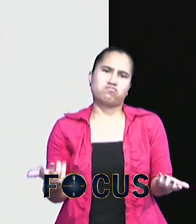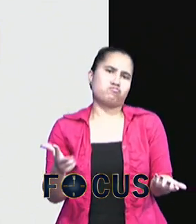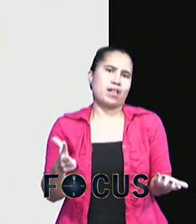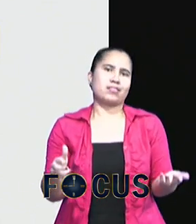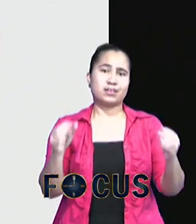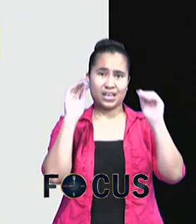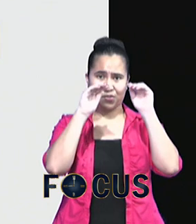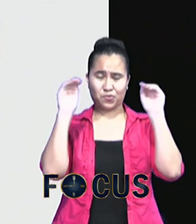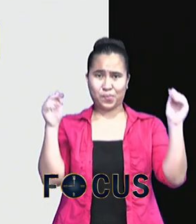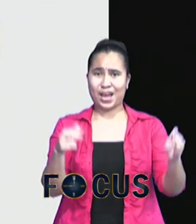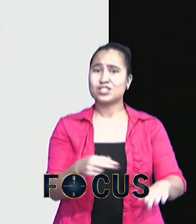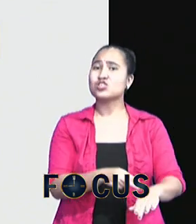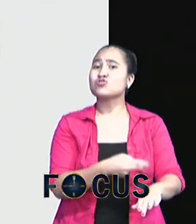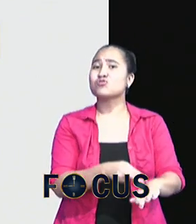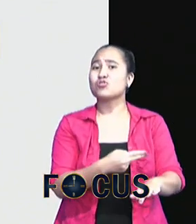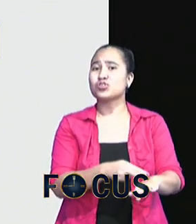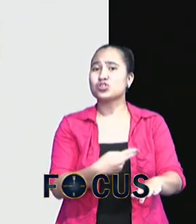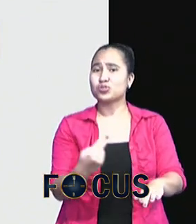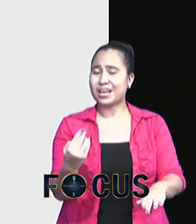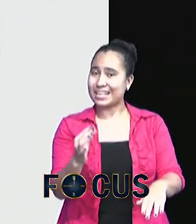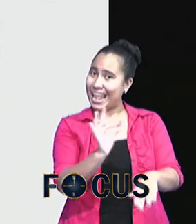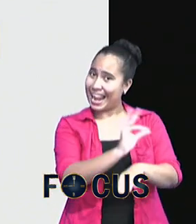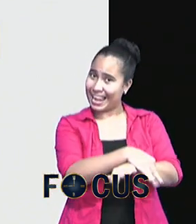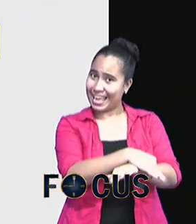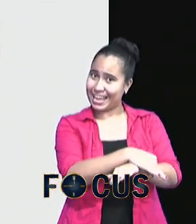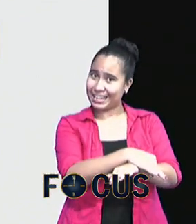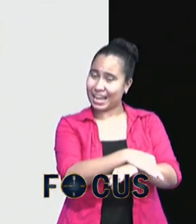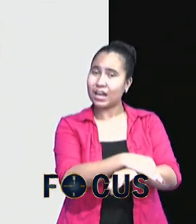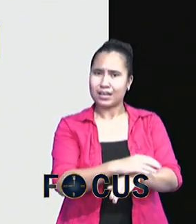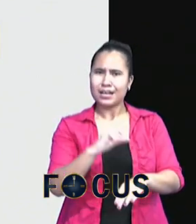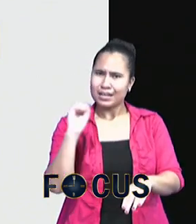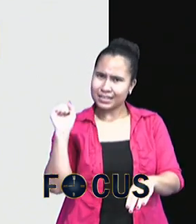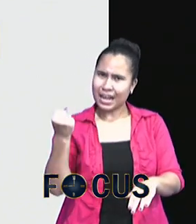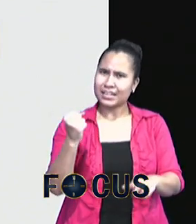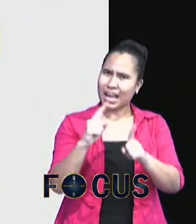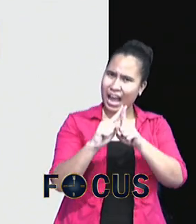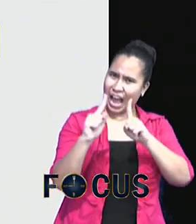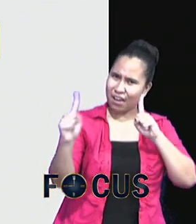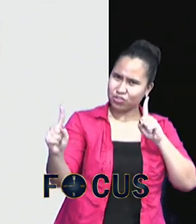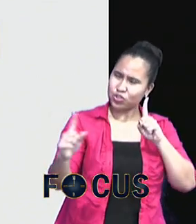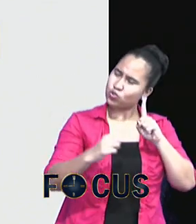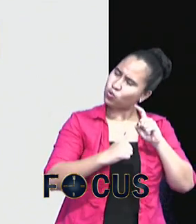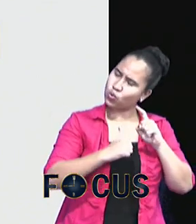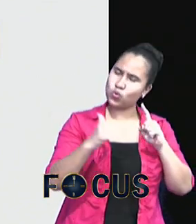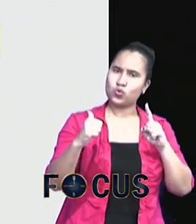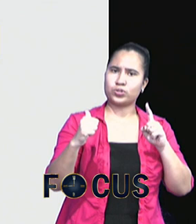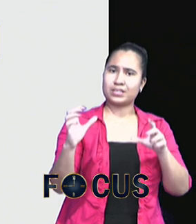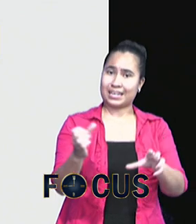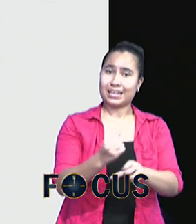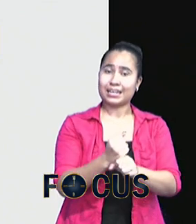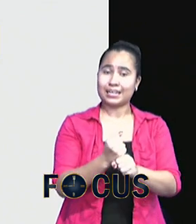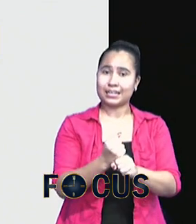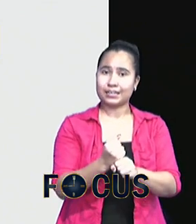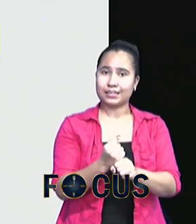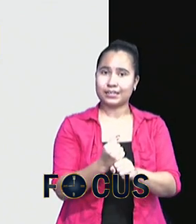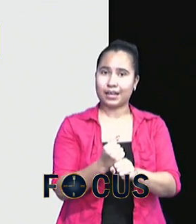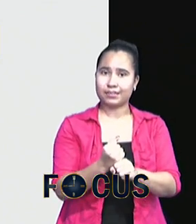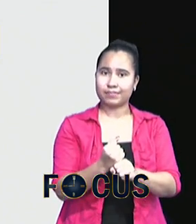nodig, zodat u dat afstandsonderwijs, zodat dat nu gepland is, zal kunnen